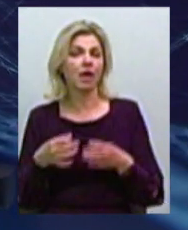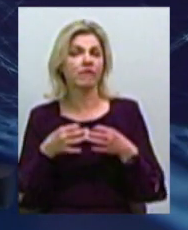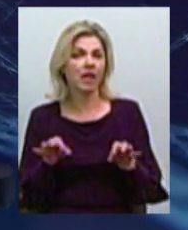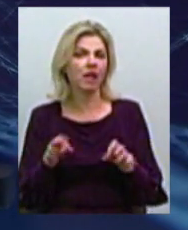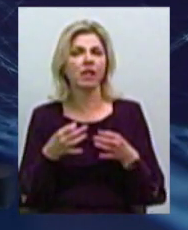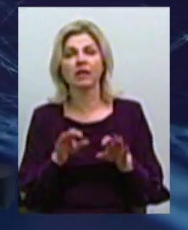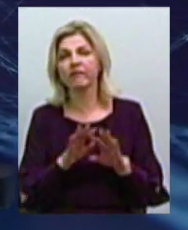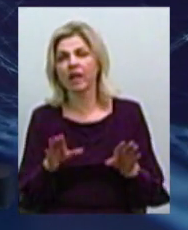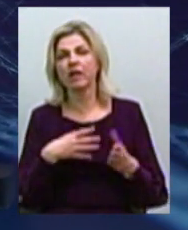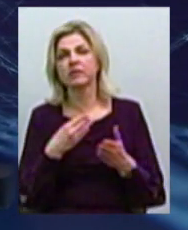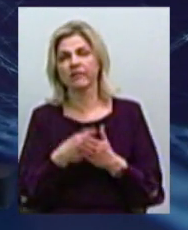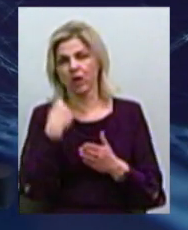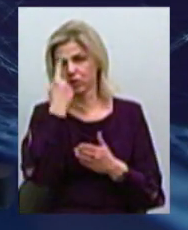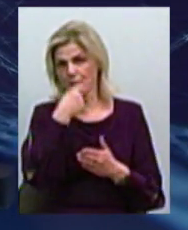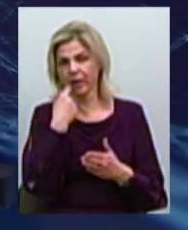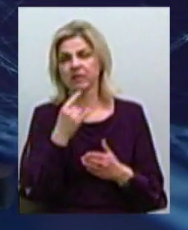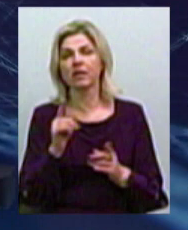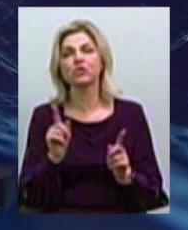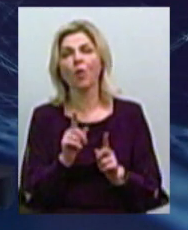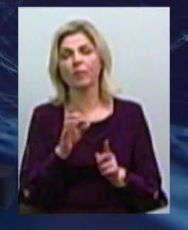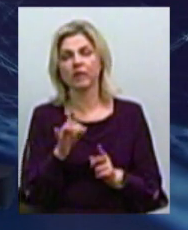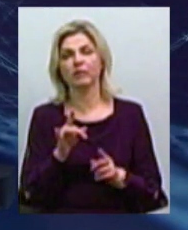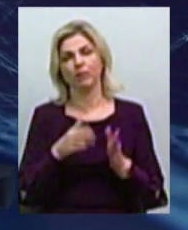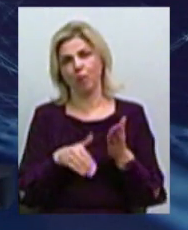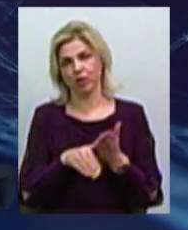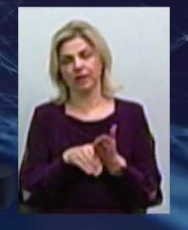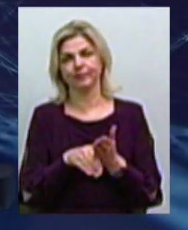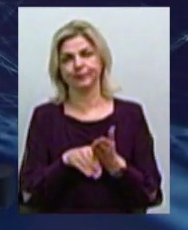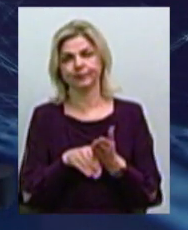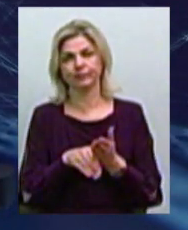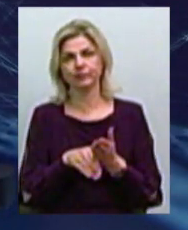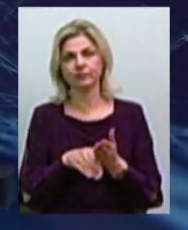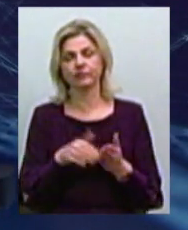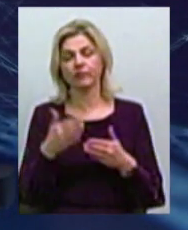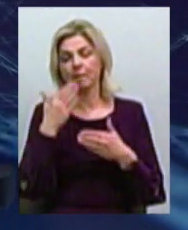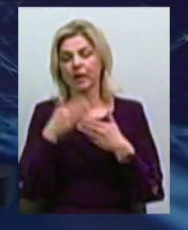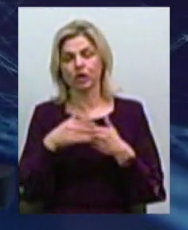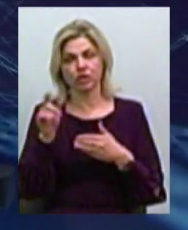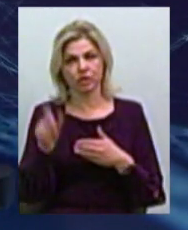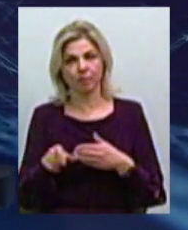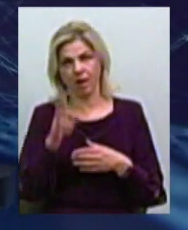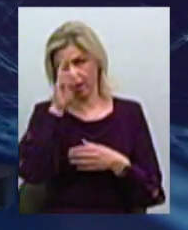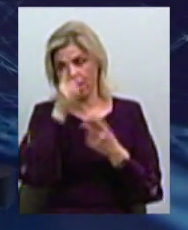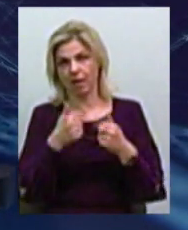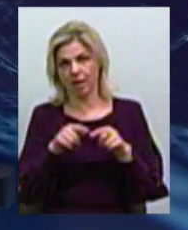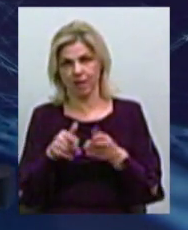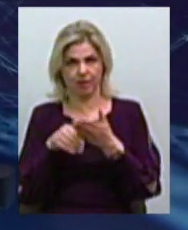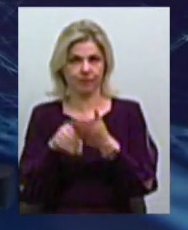невільний, неважливо, свій особистий, для того, щоб допомогти ближньому, допомогти країні, там,